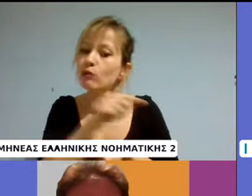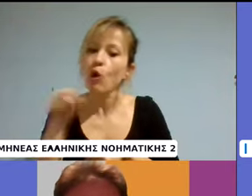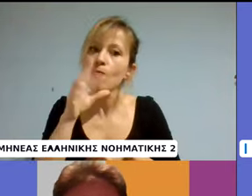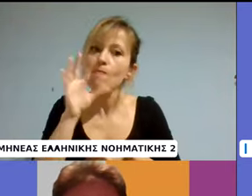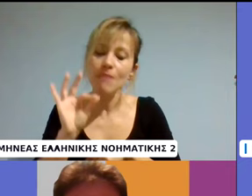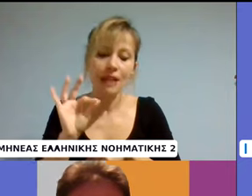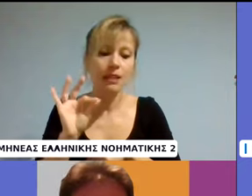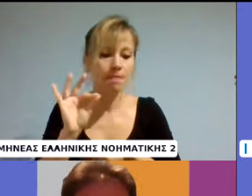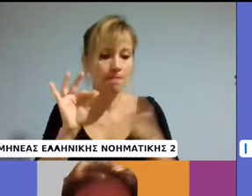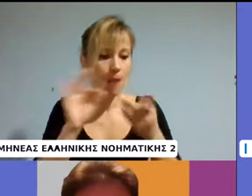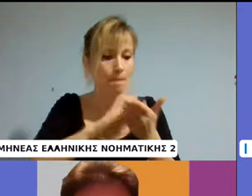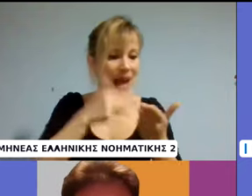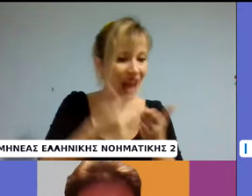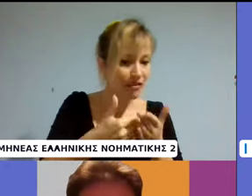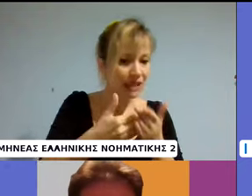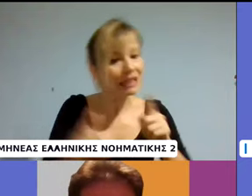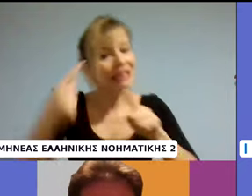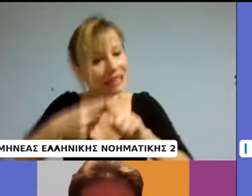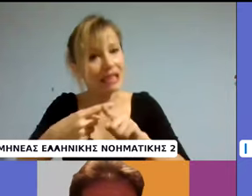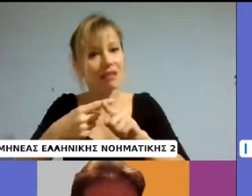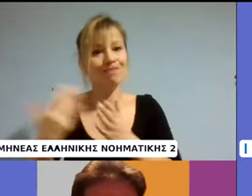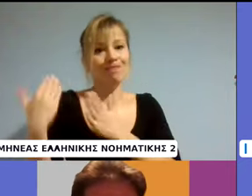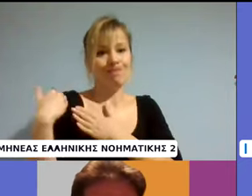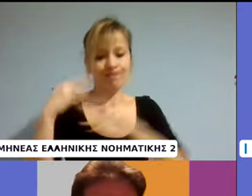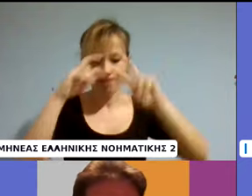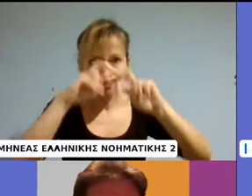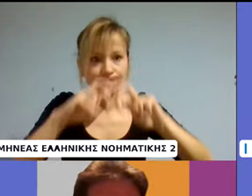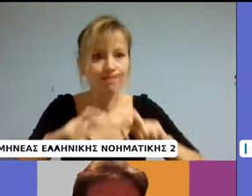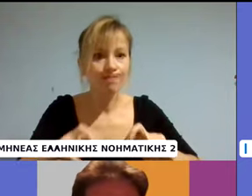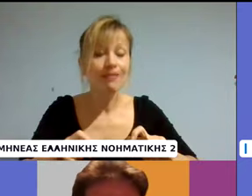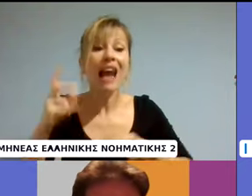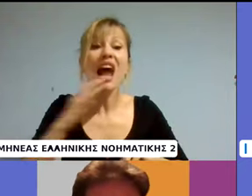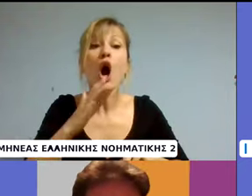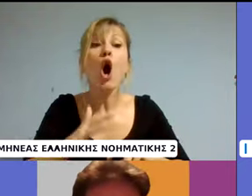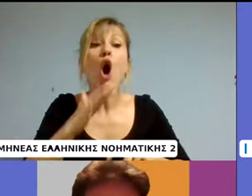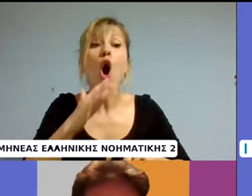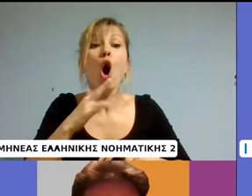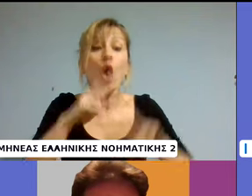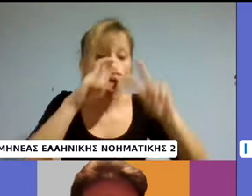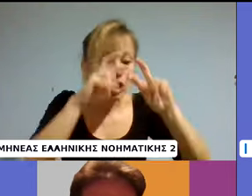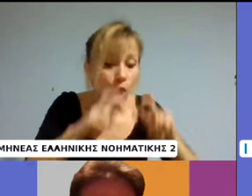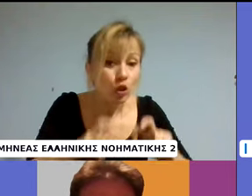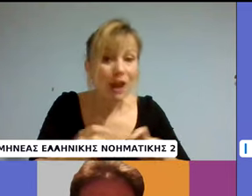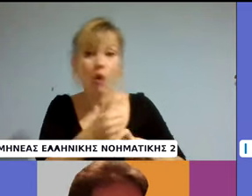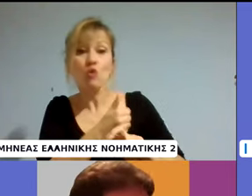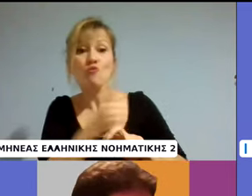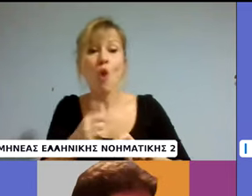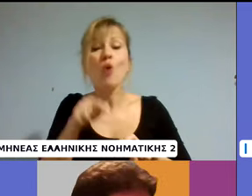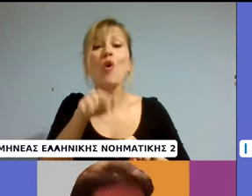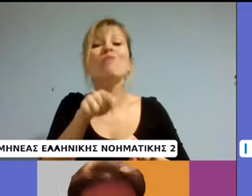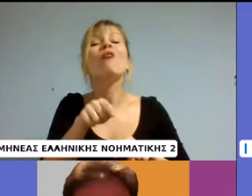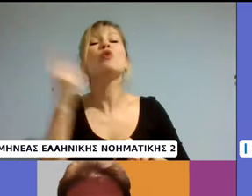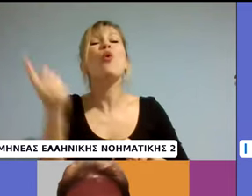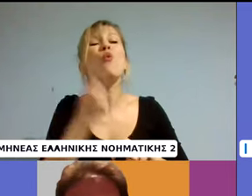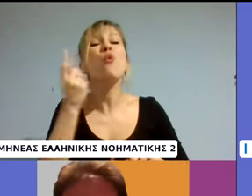παύλα επιστημονική επιμέλεια. Αλλά αν συζητούμε μόνο για γλωσσική επιμέλεια, αυτό δεν έχει ένα χαρακτήρα ο οποίος